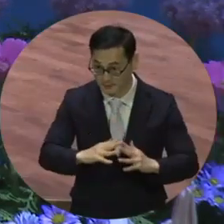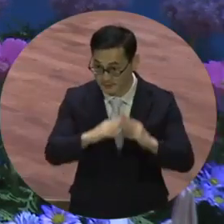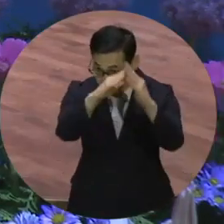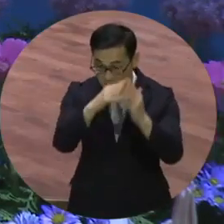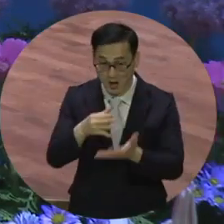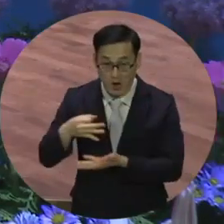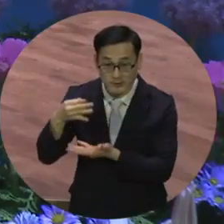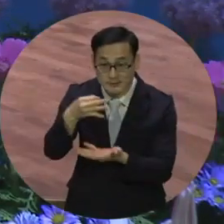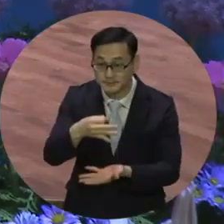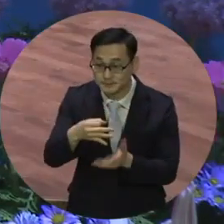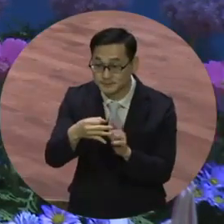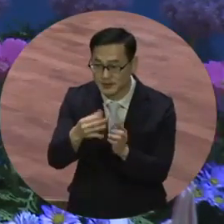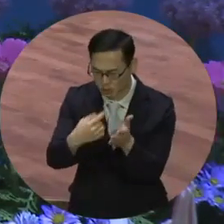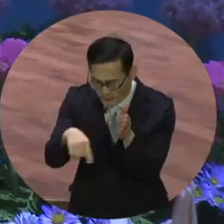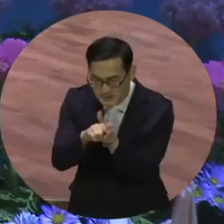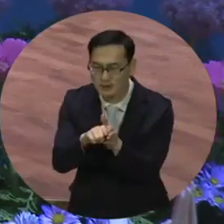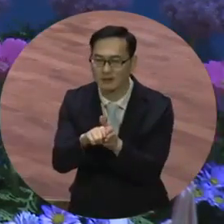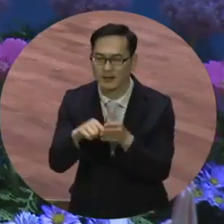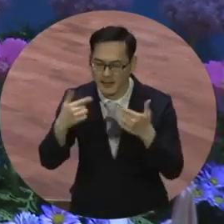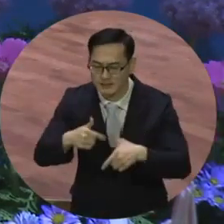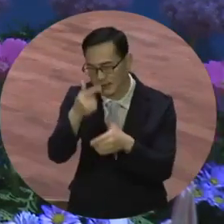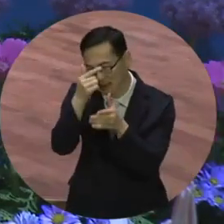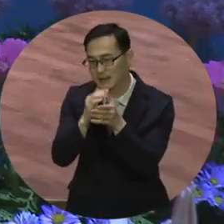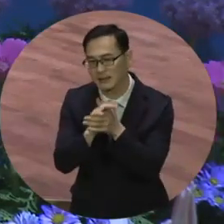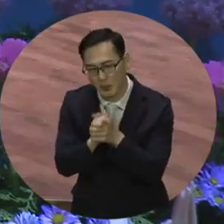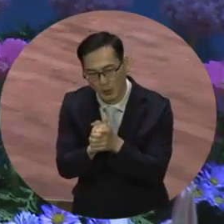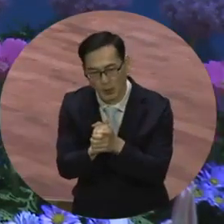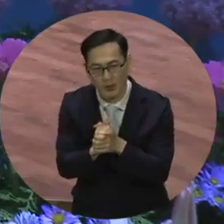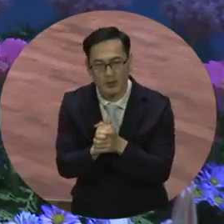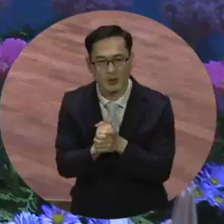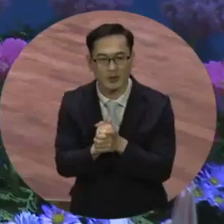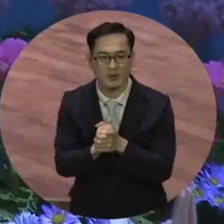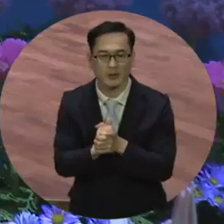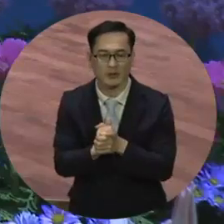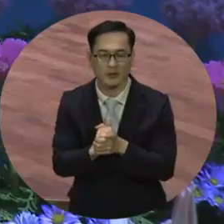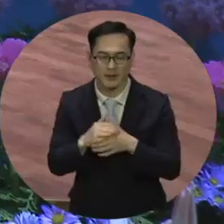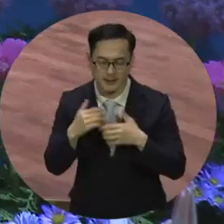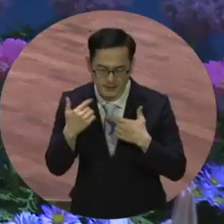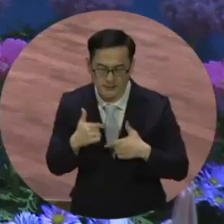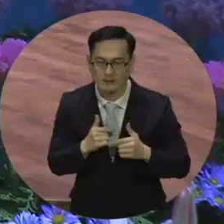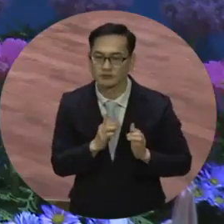기도 설교하고 이 이후로는